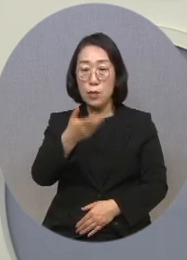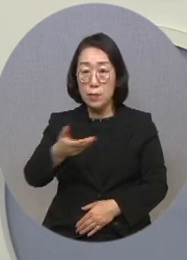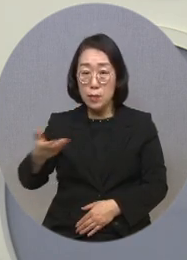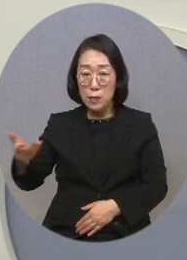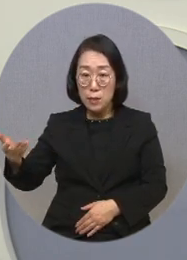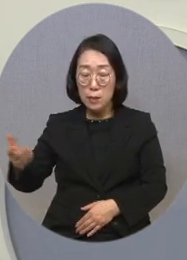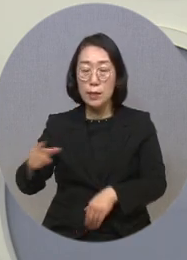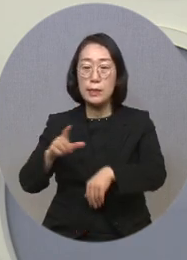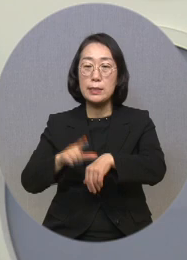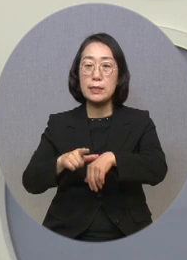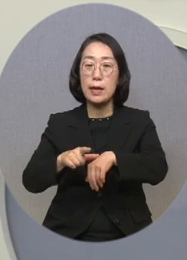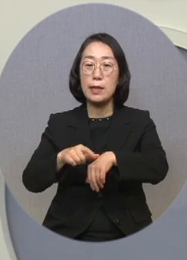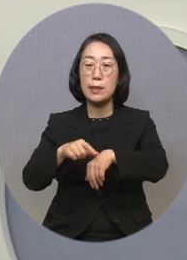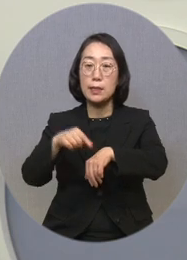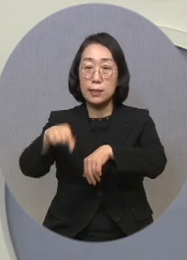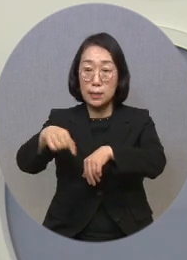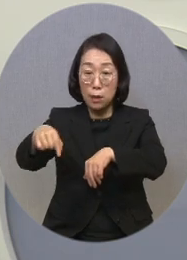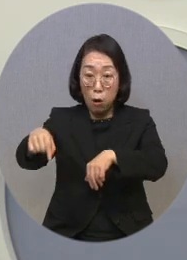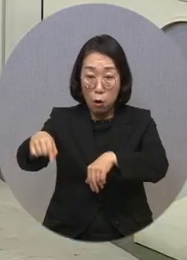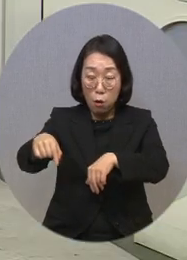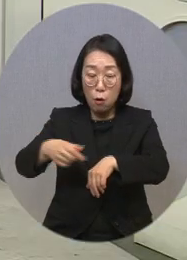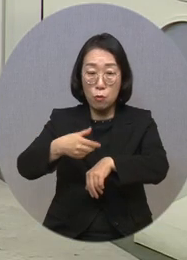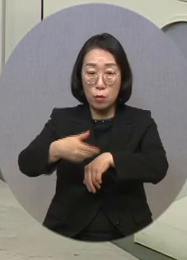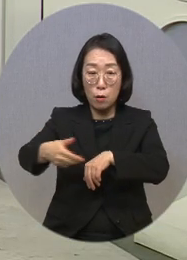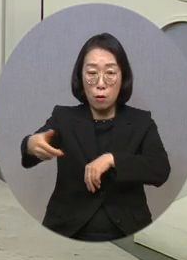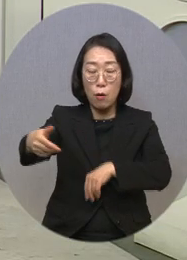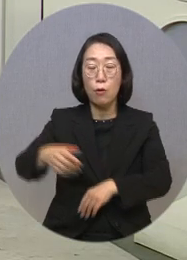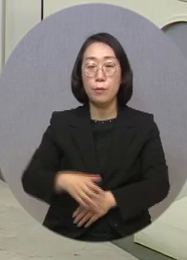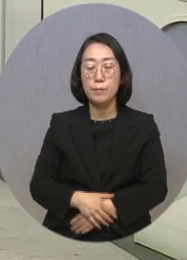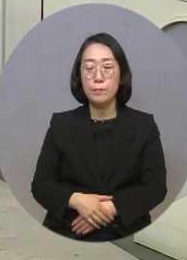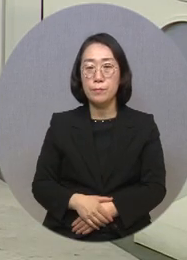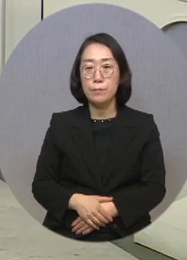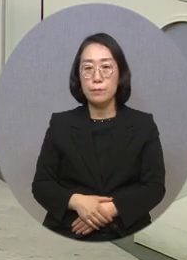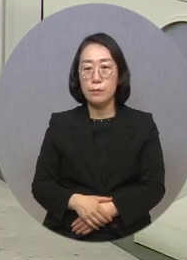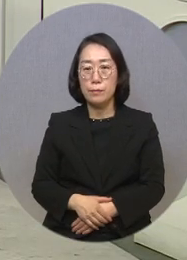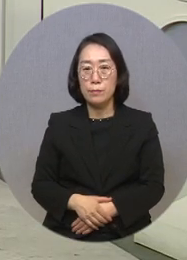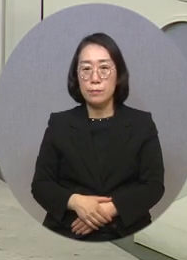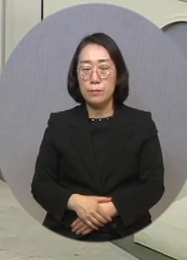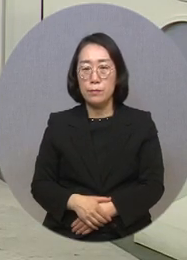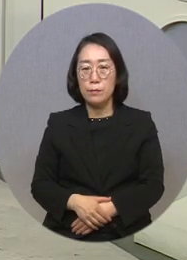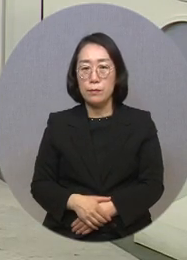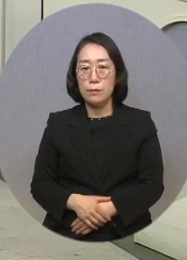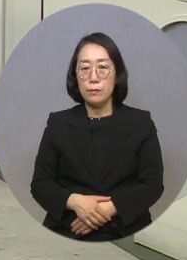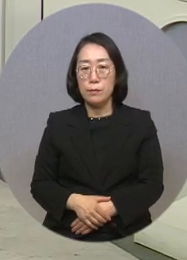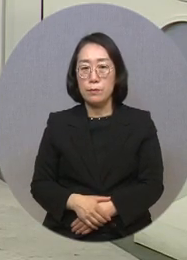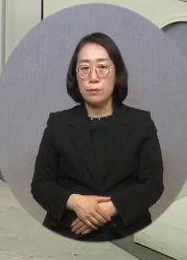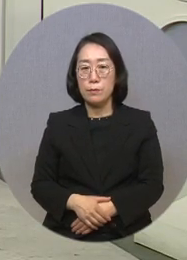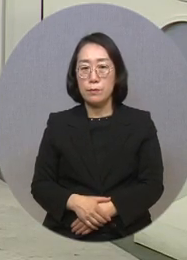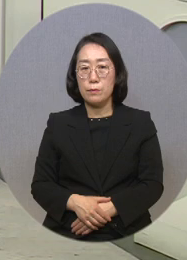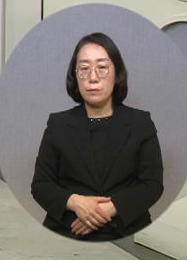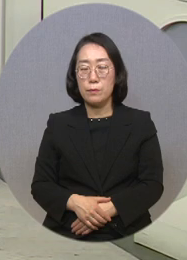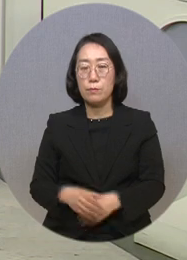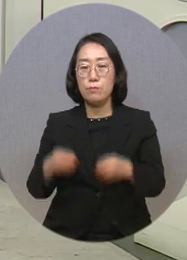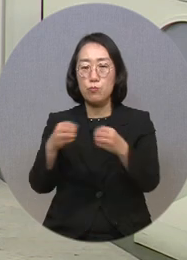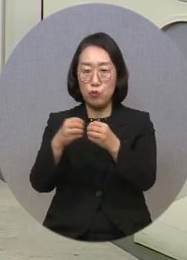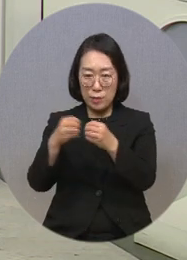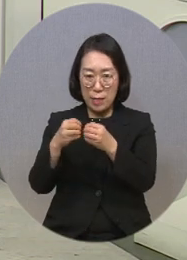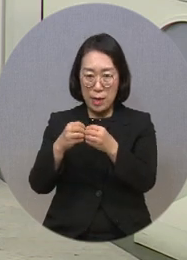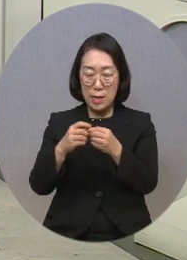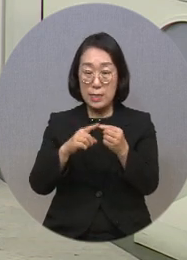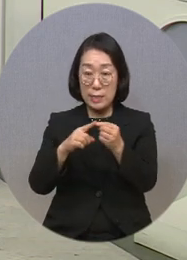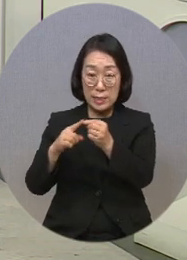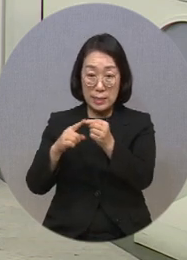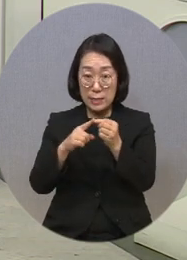것은 세월이 흐르는 것을 얘기하는 거거든요. 그래서 물이 흘러서 세월이 지나오면서 글 쓰는 시대를